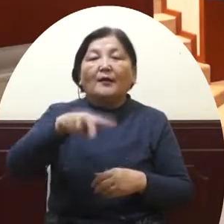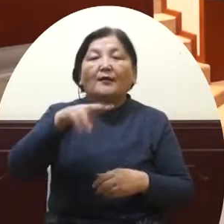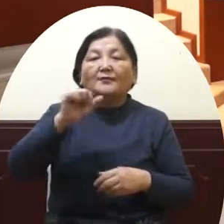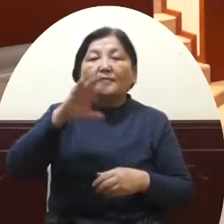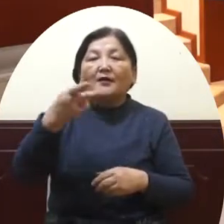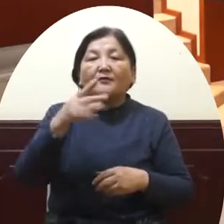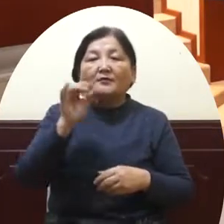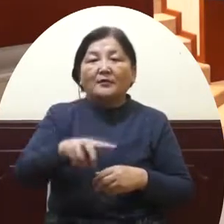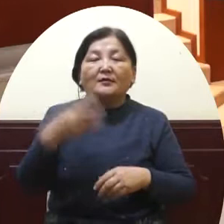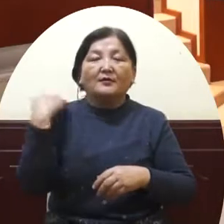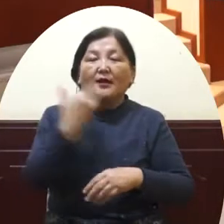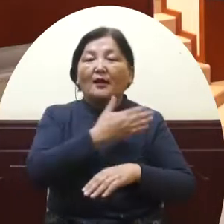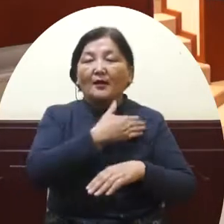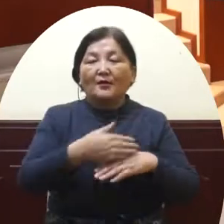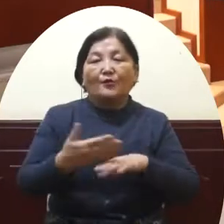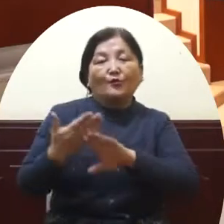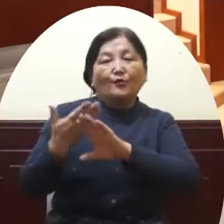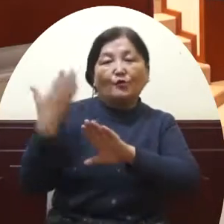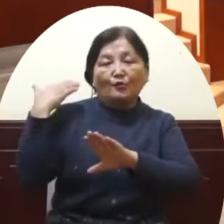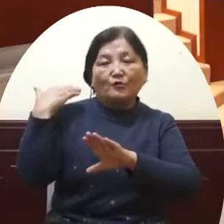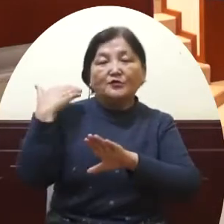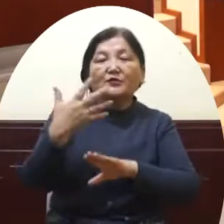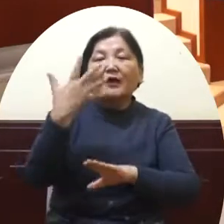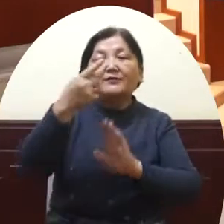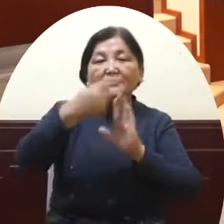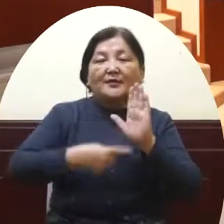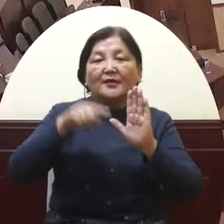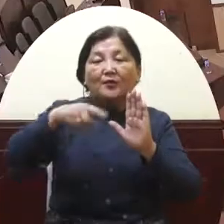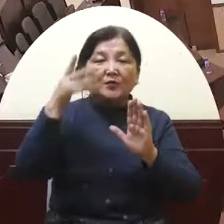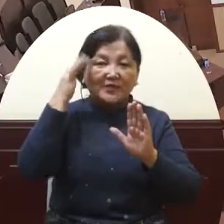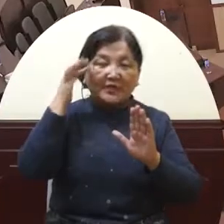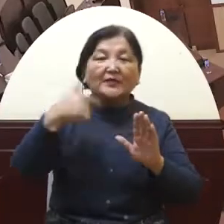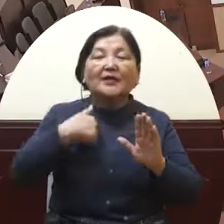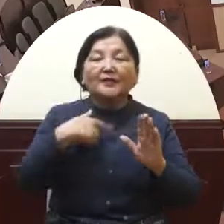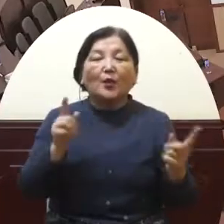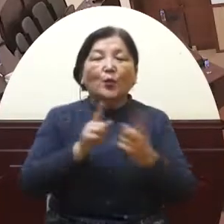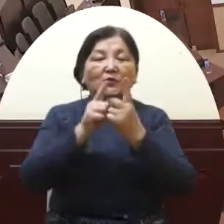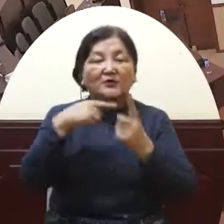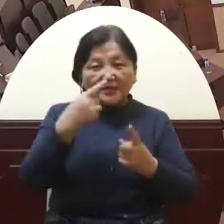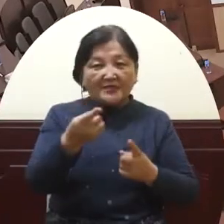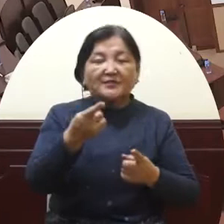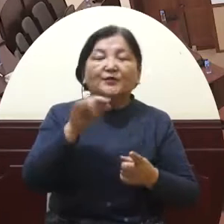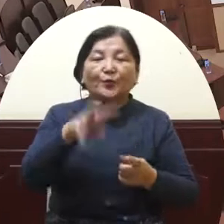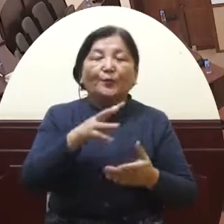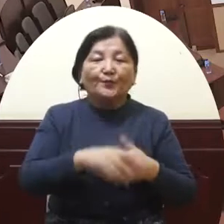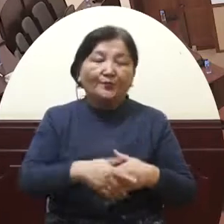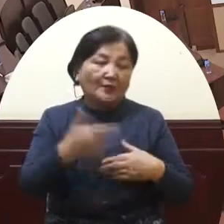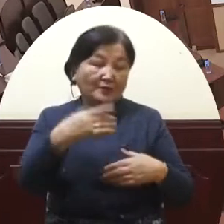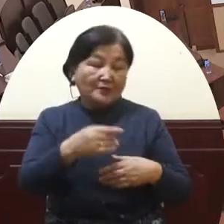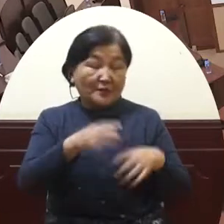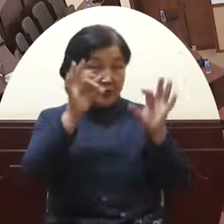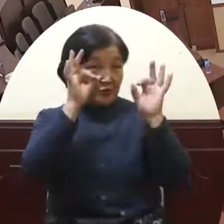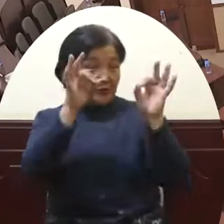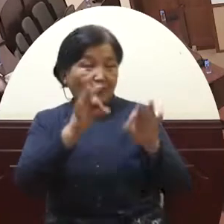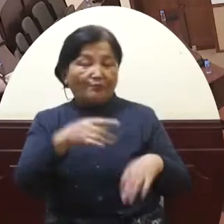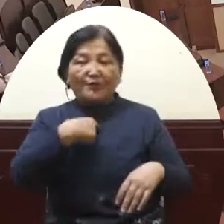дарга өнгөрсөн 5 сард надад бас энэ саналыг тавьсан. Тэгээ би ямар сони юм бэ? Би чи хүний